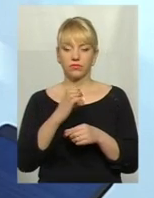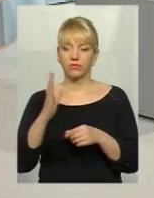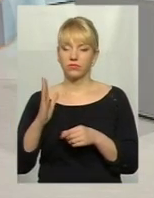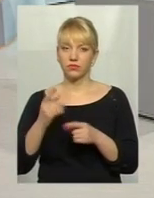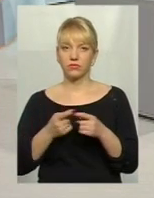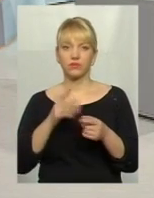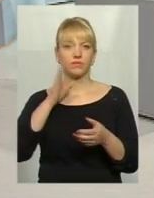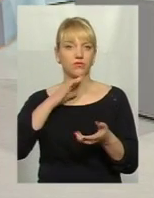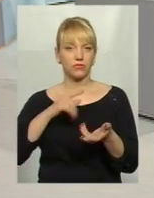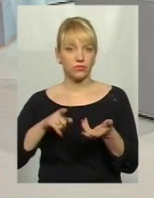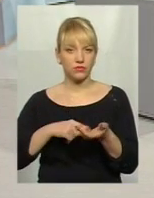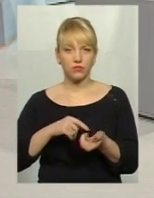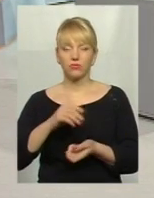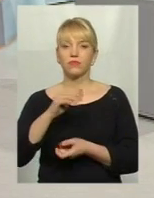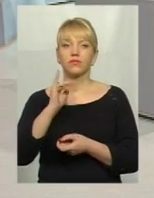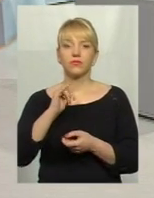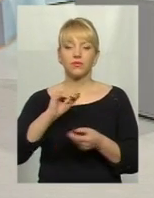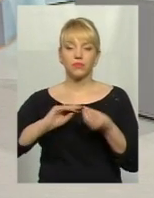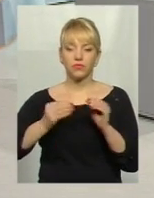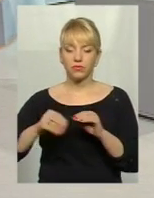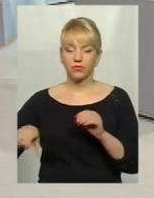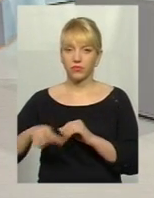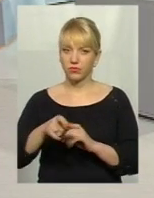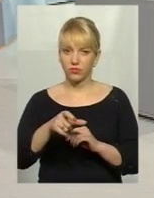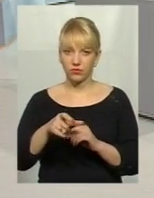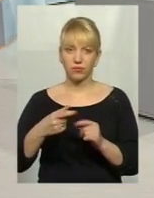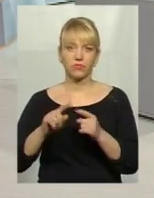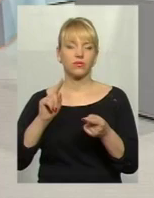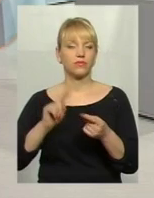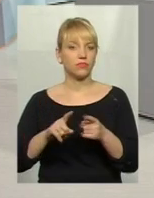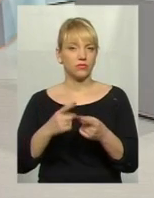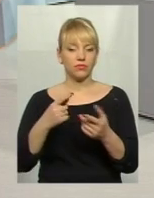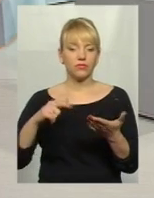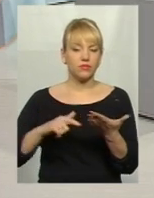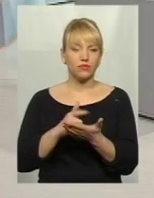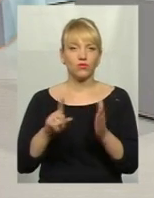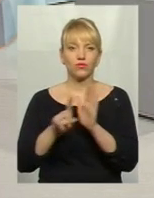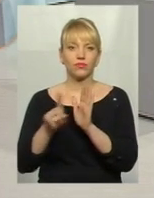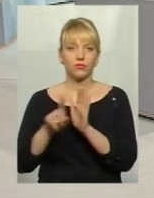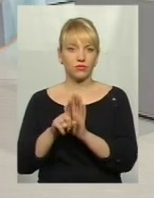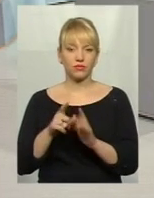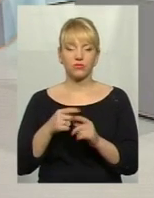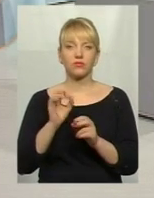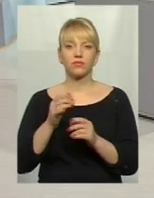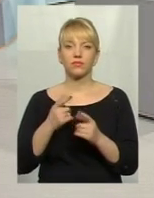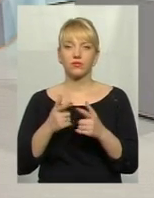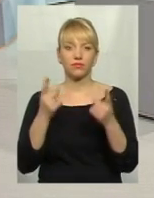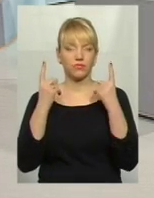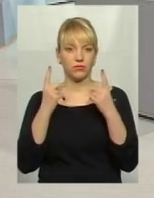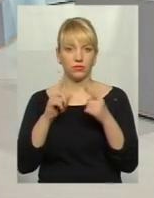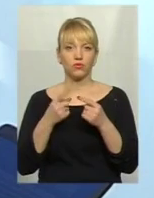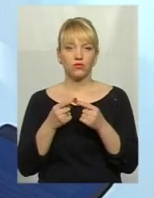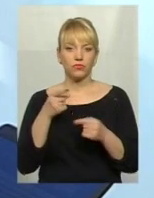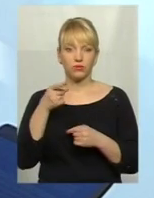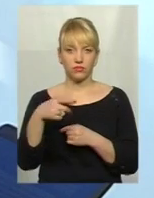водою, проблеми з шляхами сполучення найвеликі, тому що найдальші населені пункти є в межах